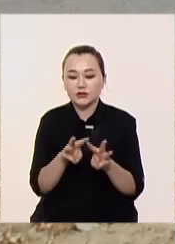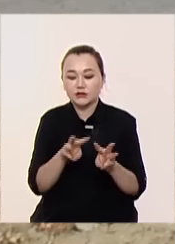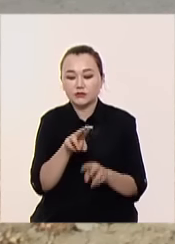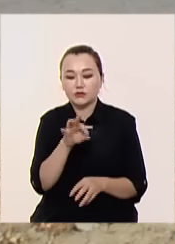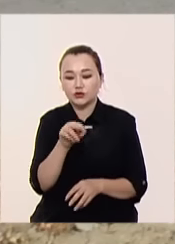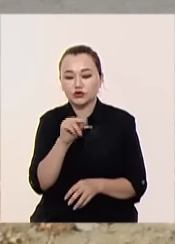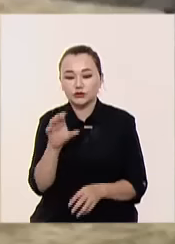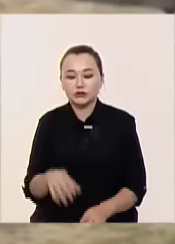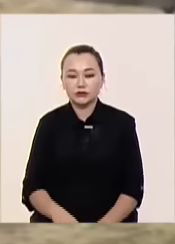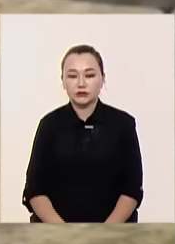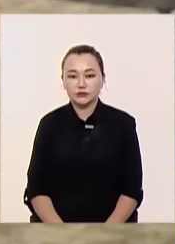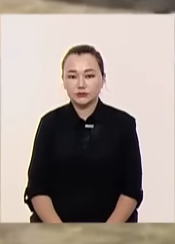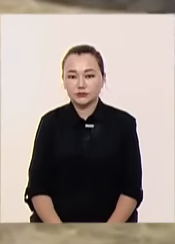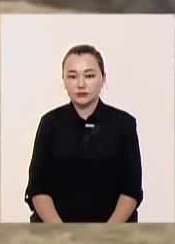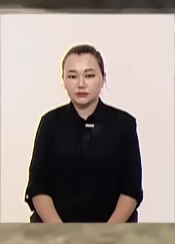ПЧС.